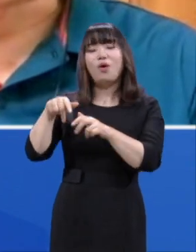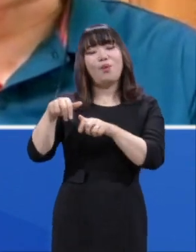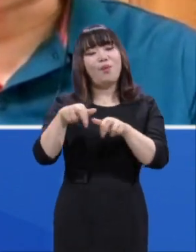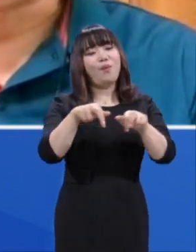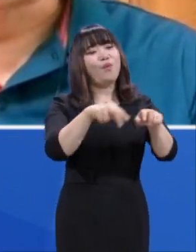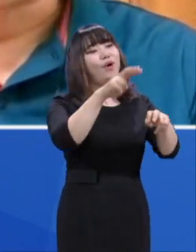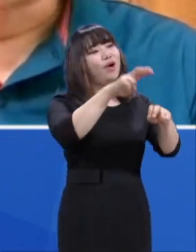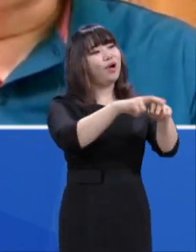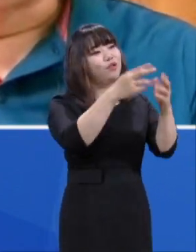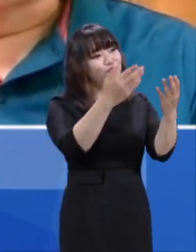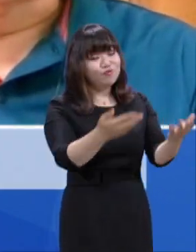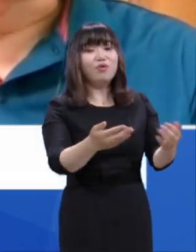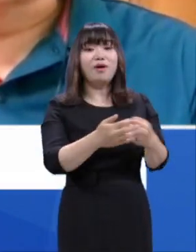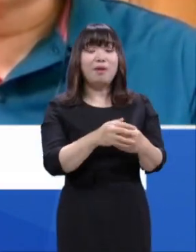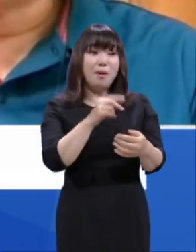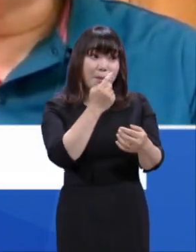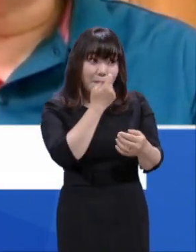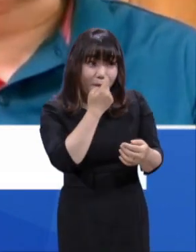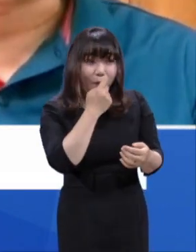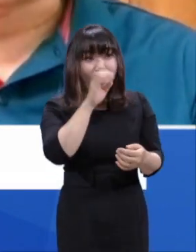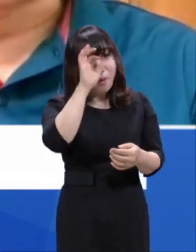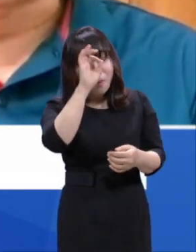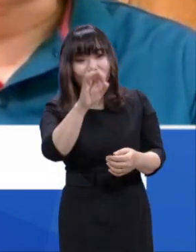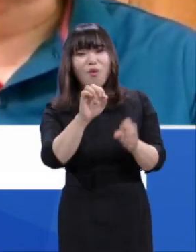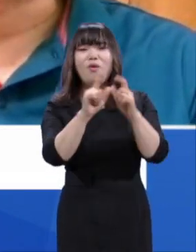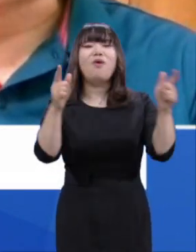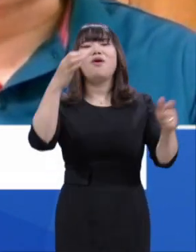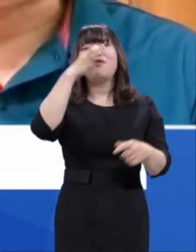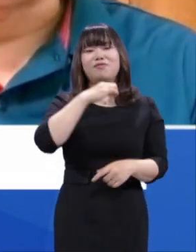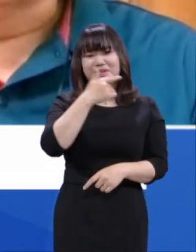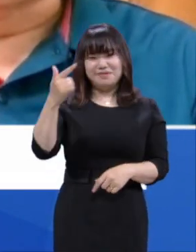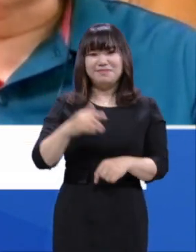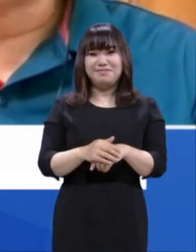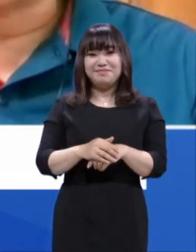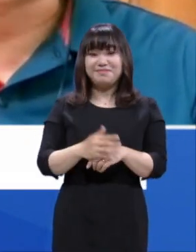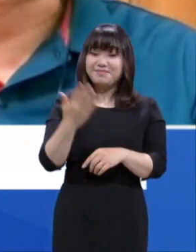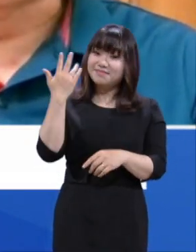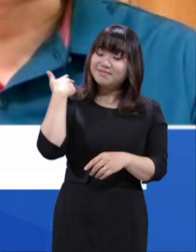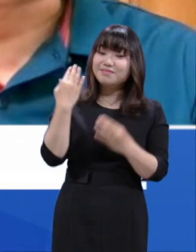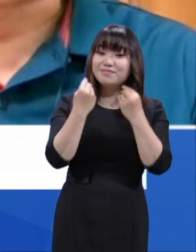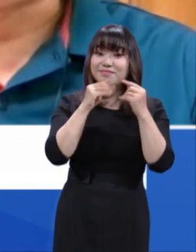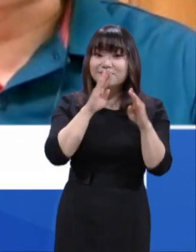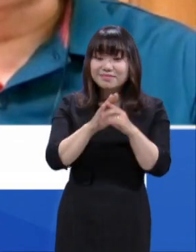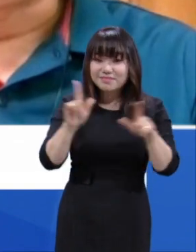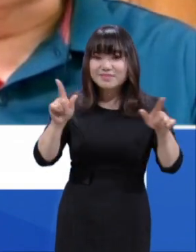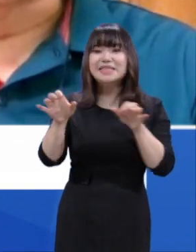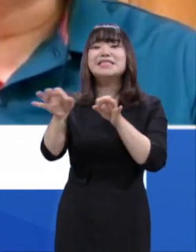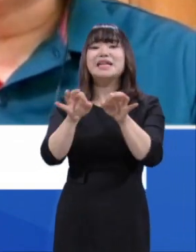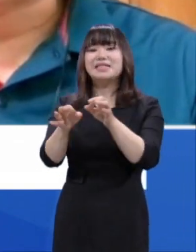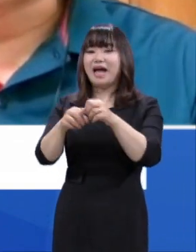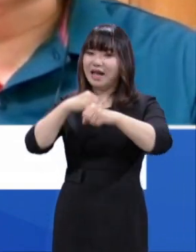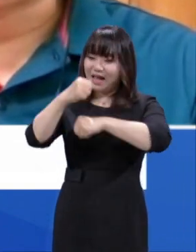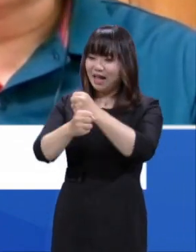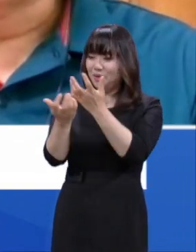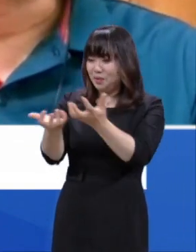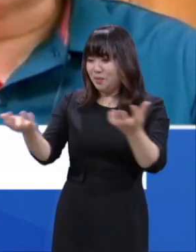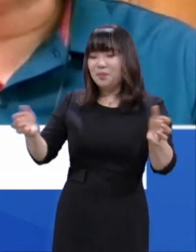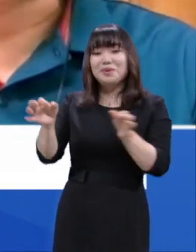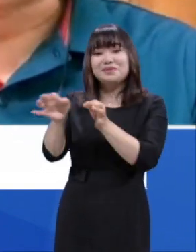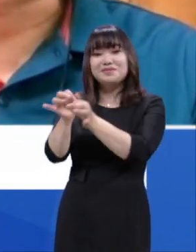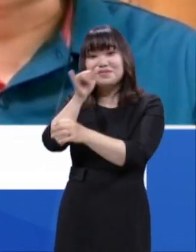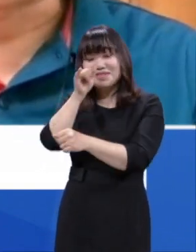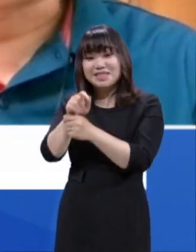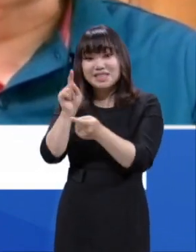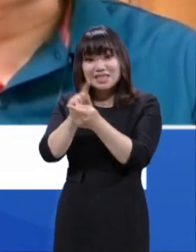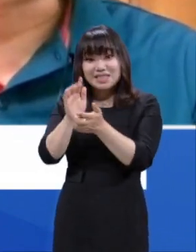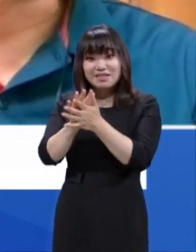더 많이 있거든요. 예, 지난주 같은 경우에도 초선집방에 프리마켓이 열렸었는데요. 예, 프리마켓에